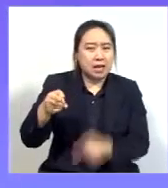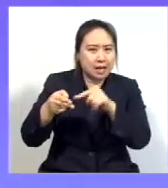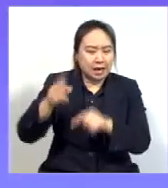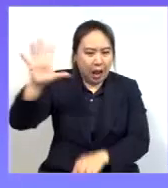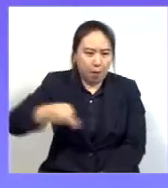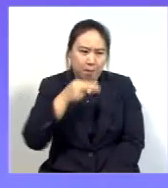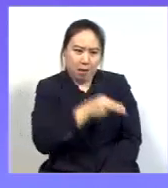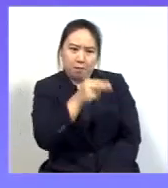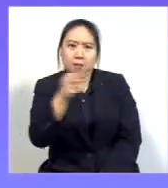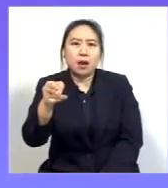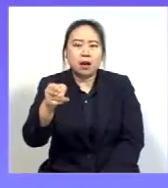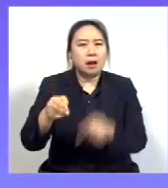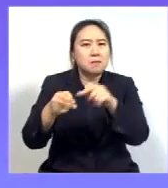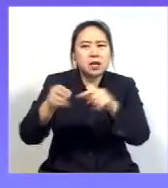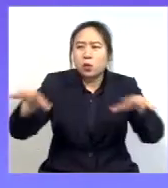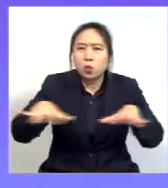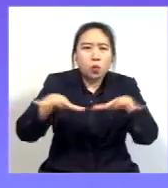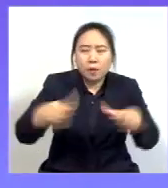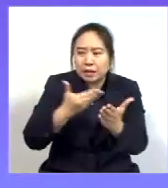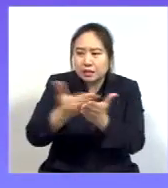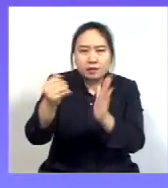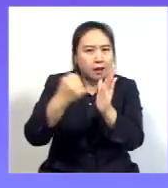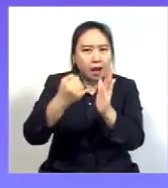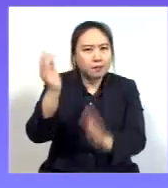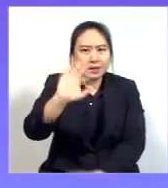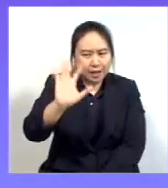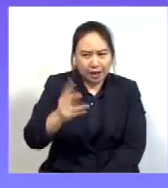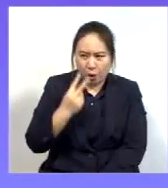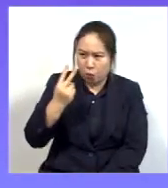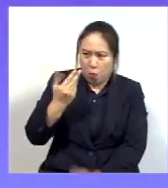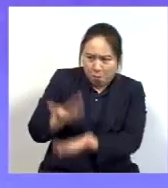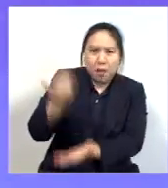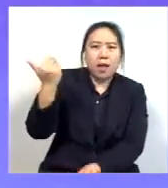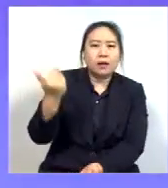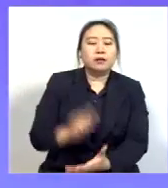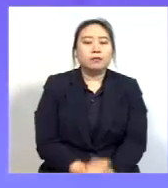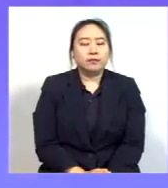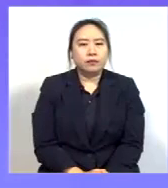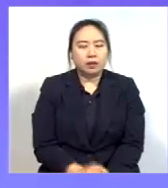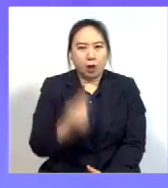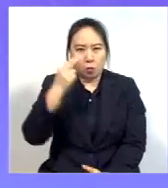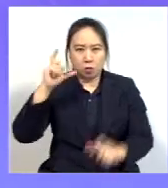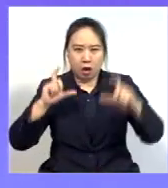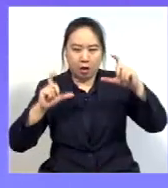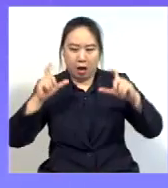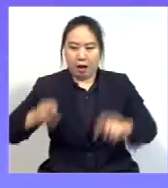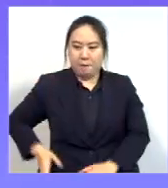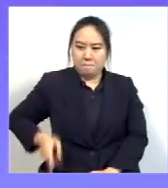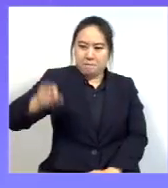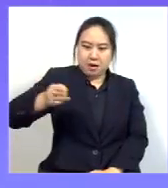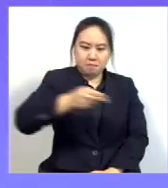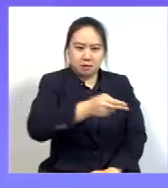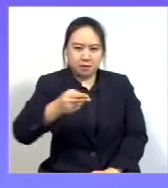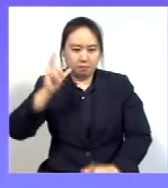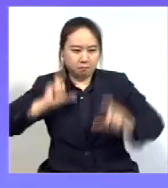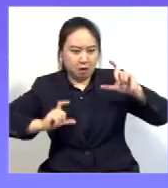มาใช้เนี่ยไม่ใช่อาวุธปืนทั่วไปที่หาซื้อได้ง่ายๆแล้วราคาก็แพงมากด้วย แล้วก็ท่าทางการใช้อาวุธปืนหรือว่าการก่อเ